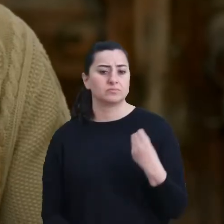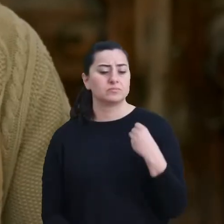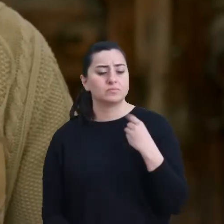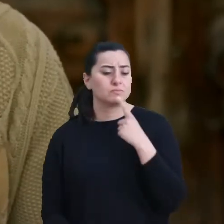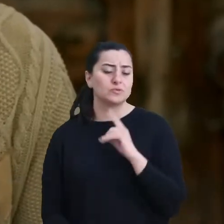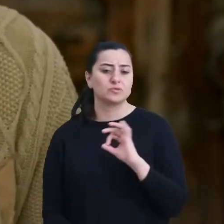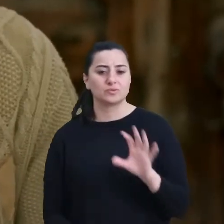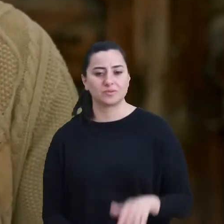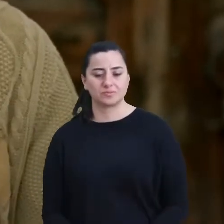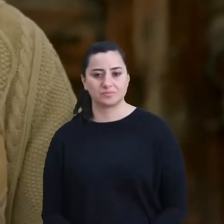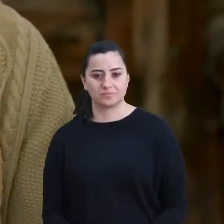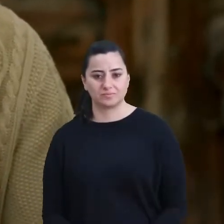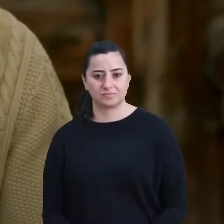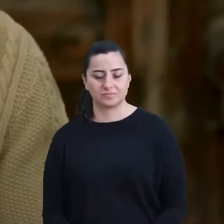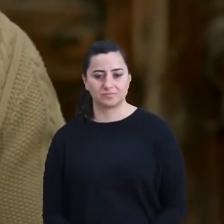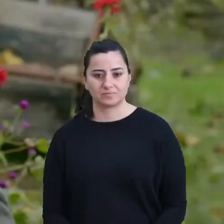çayını içti.